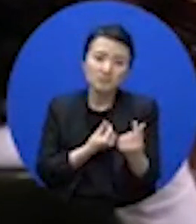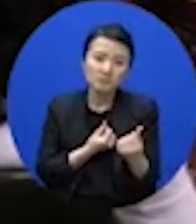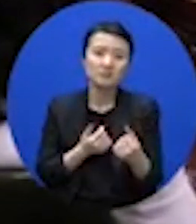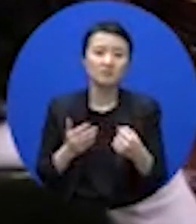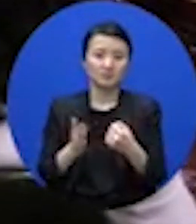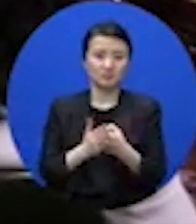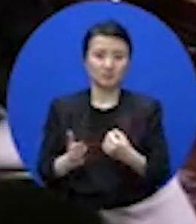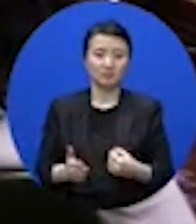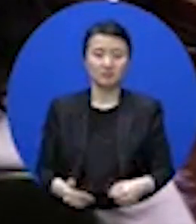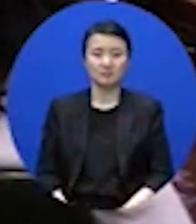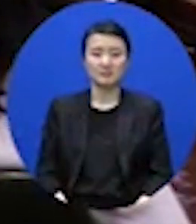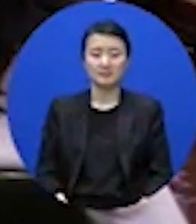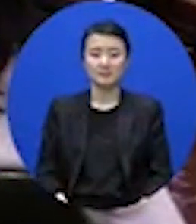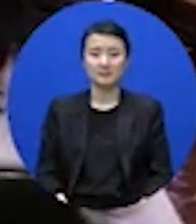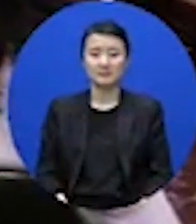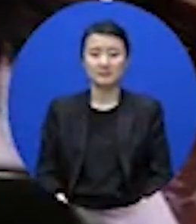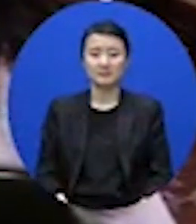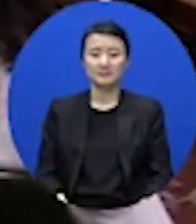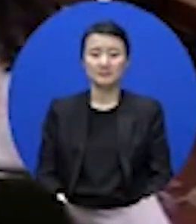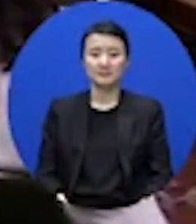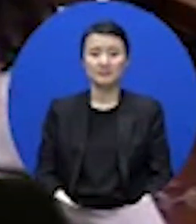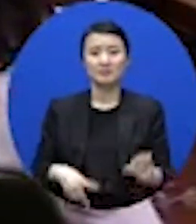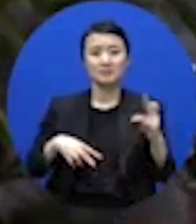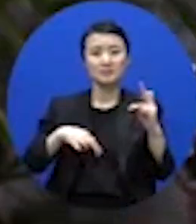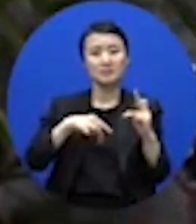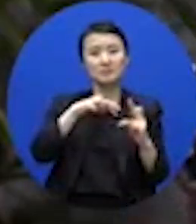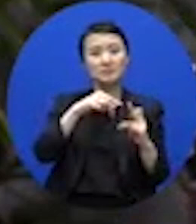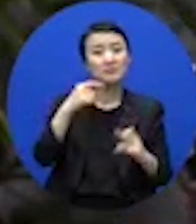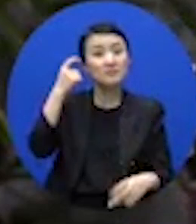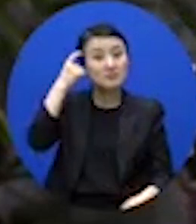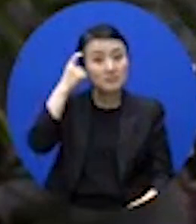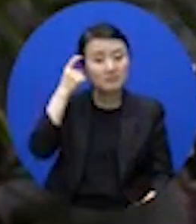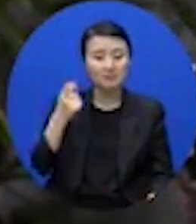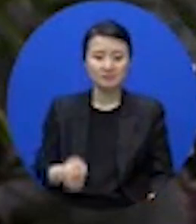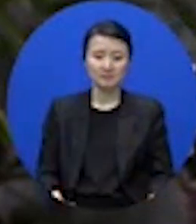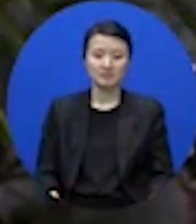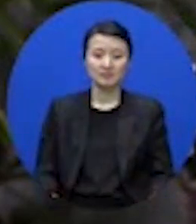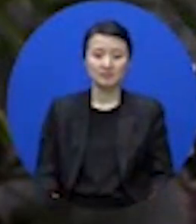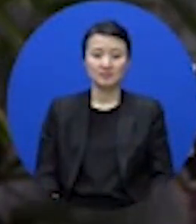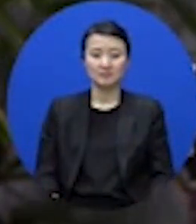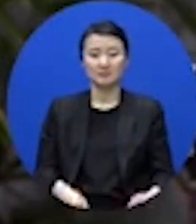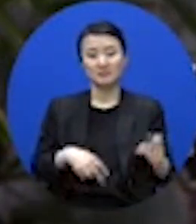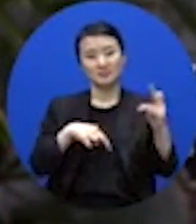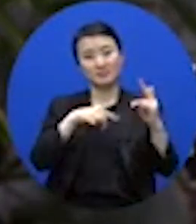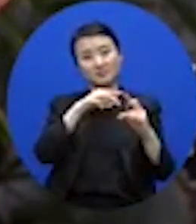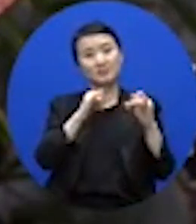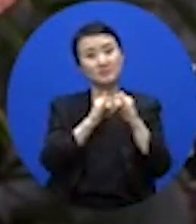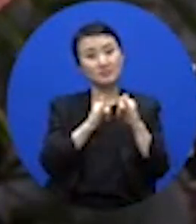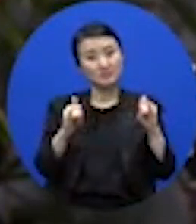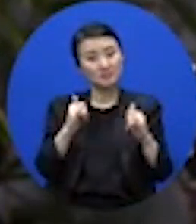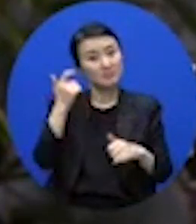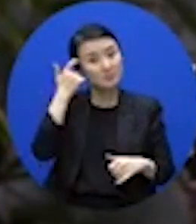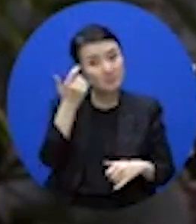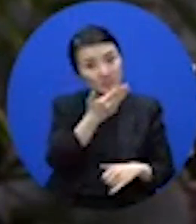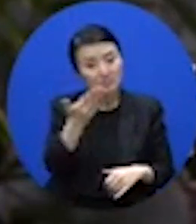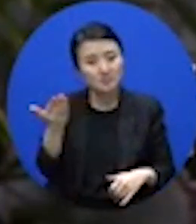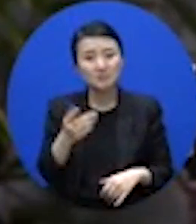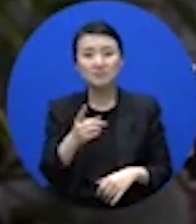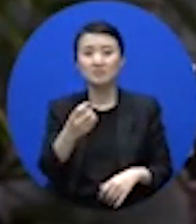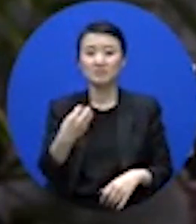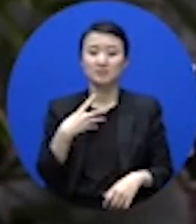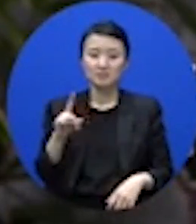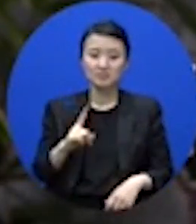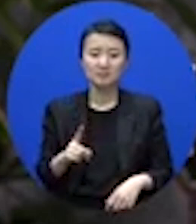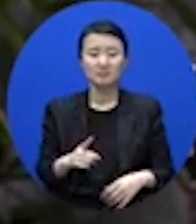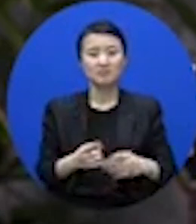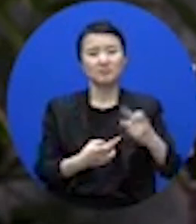자, 보세요. 여러분 산 왜 올라가요? 저희들은요 산을 가는 사람들은 그 산이 너무너무 달라요. 작은 산,